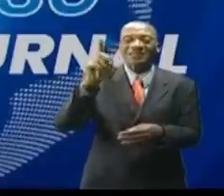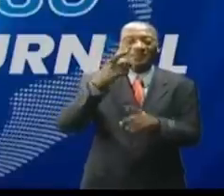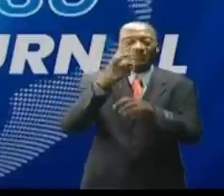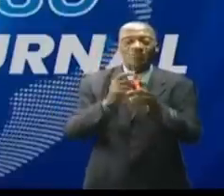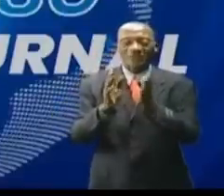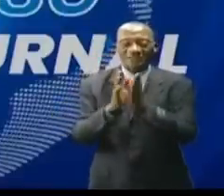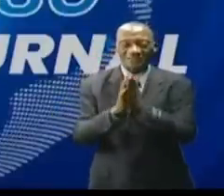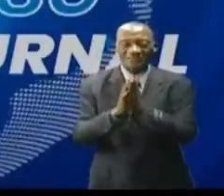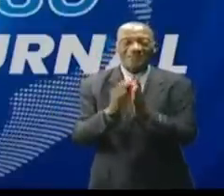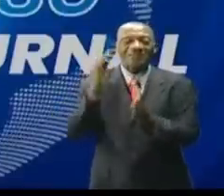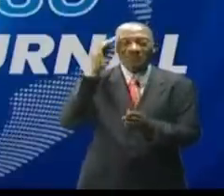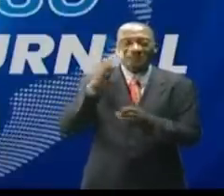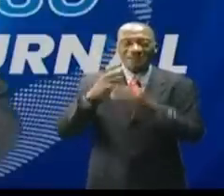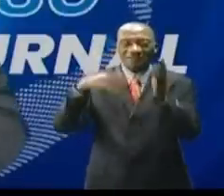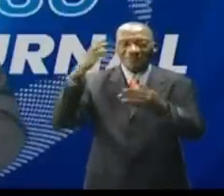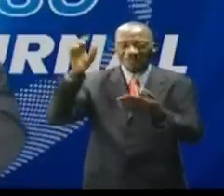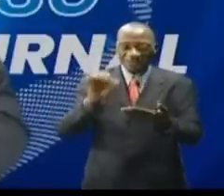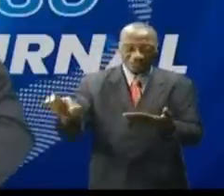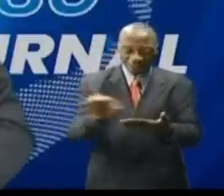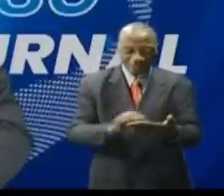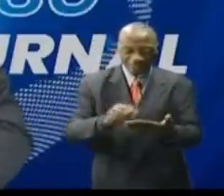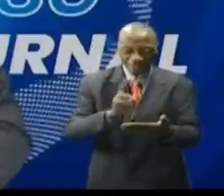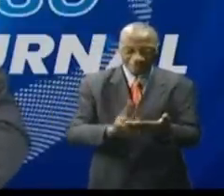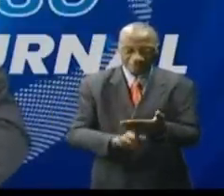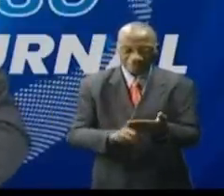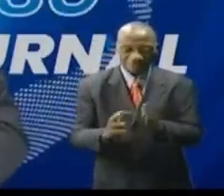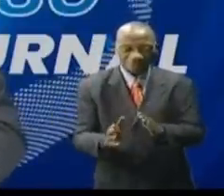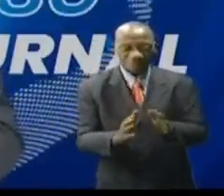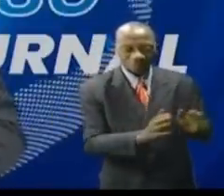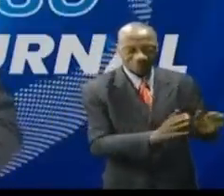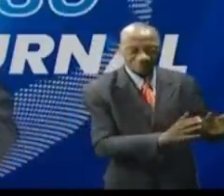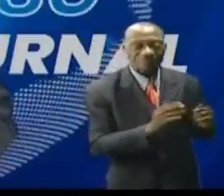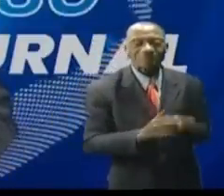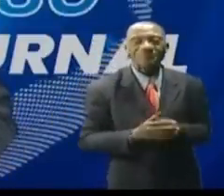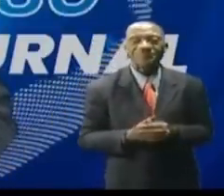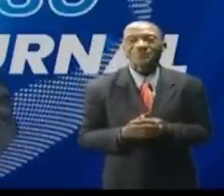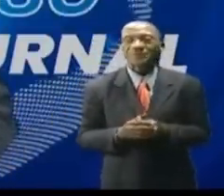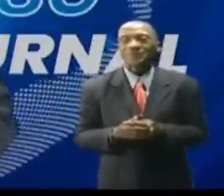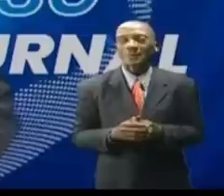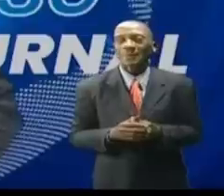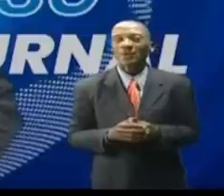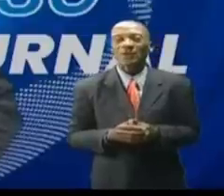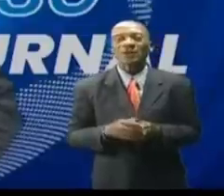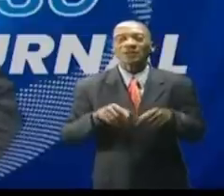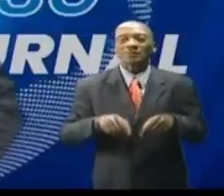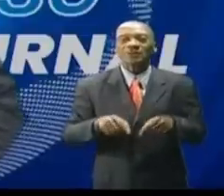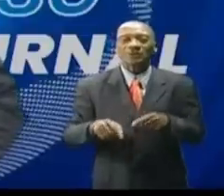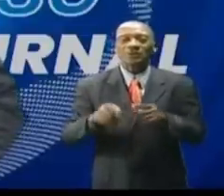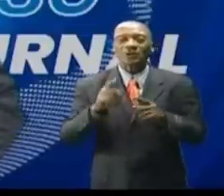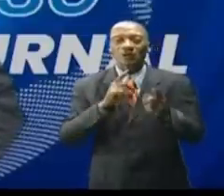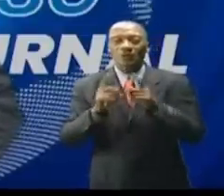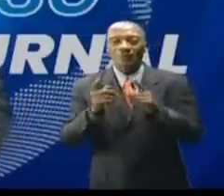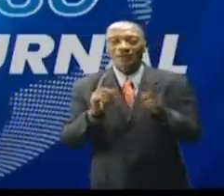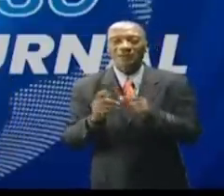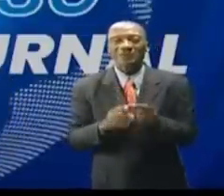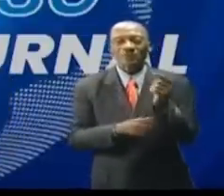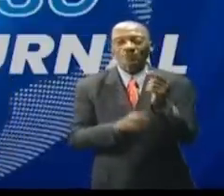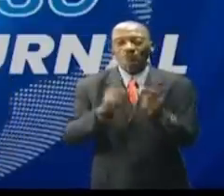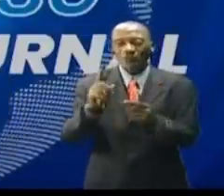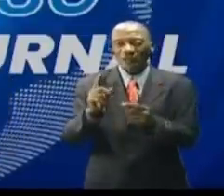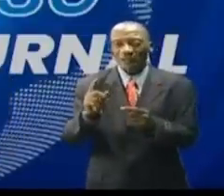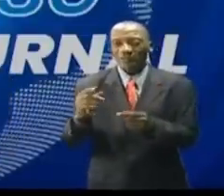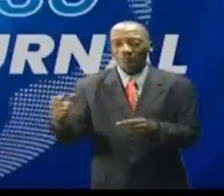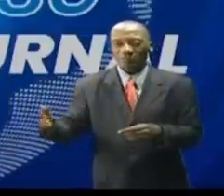des Affaires étrangères. Et Jean-Roger Bozéné, premier Teke Umbu, à être élevé au rang de général